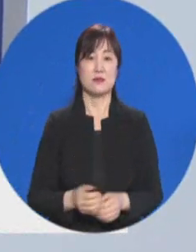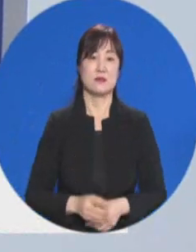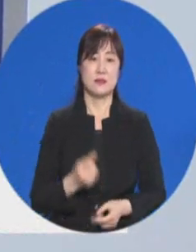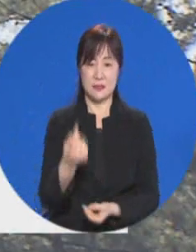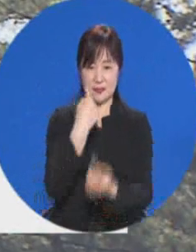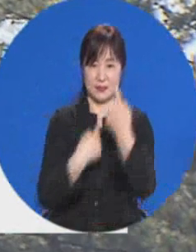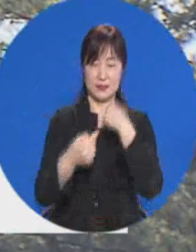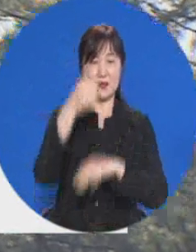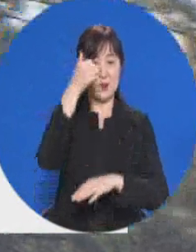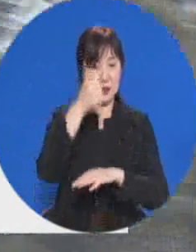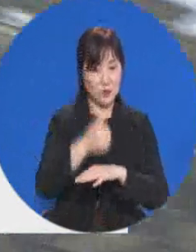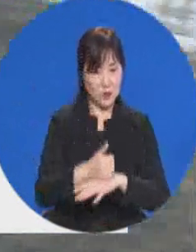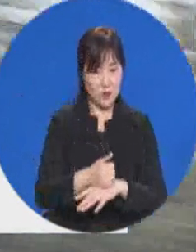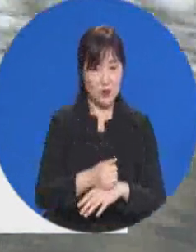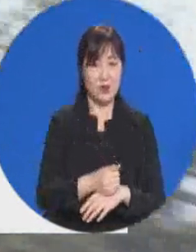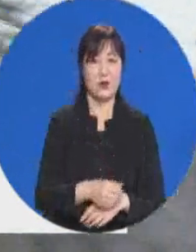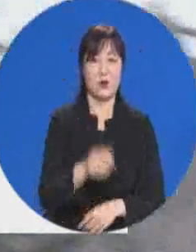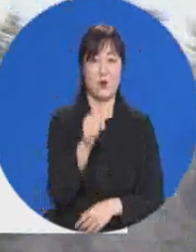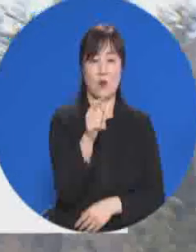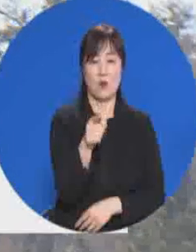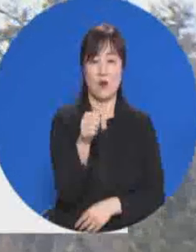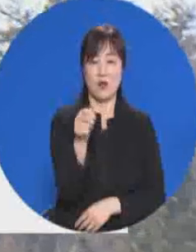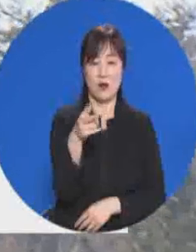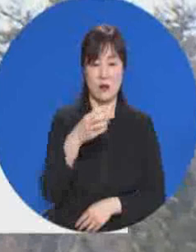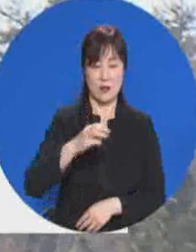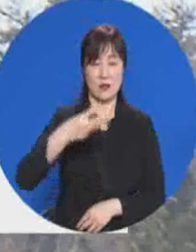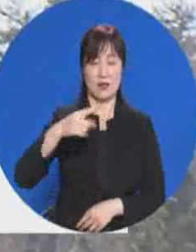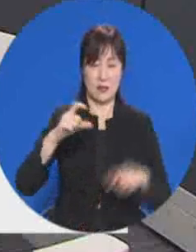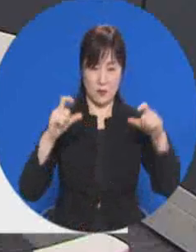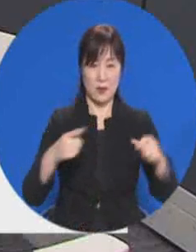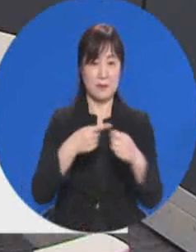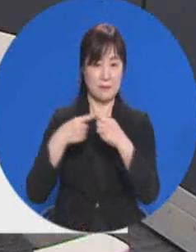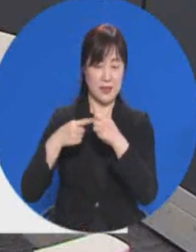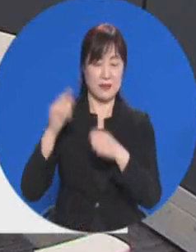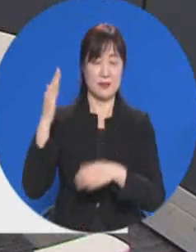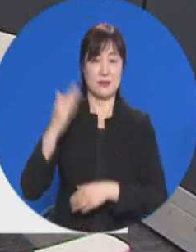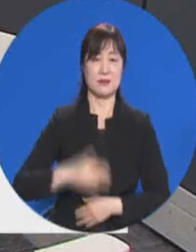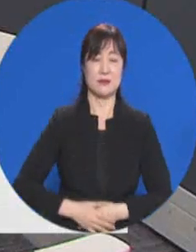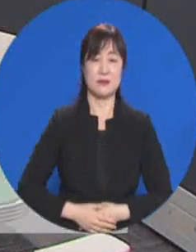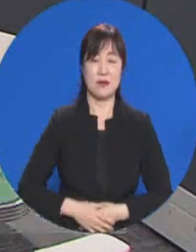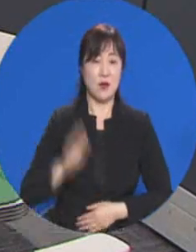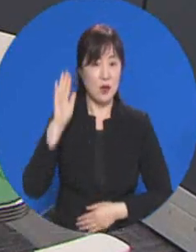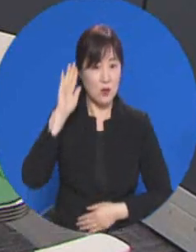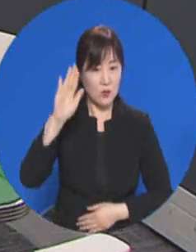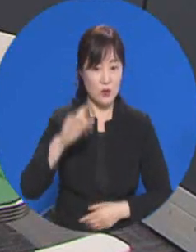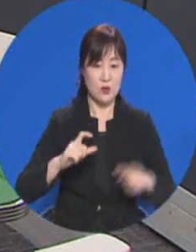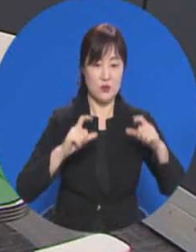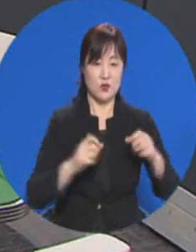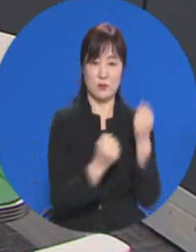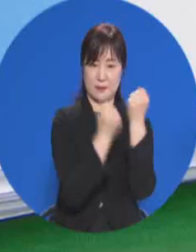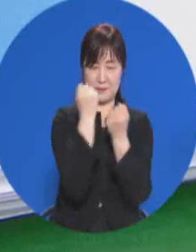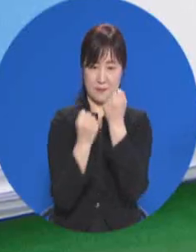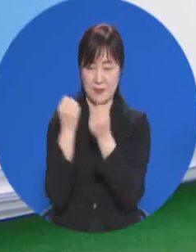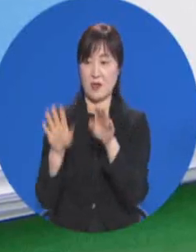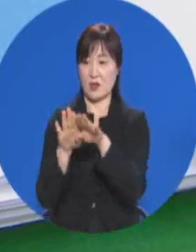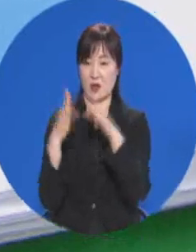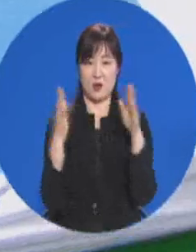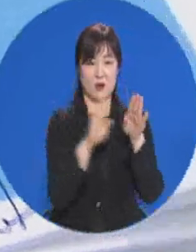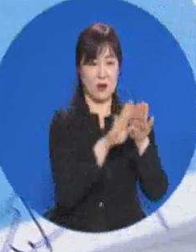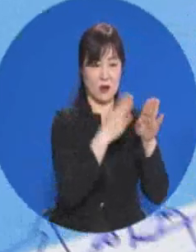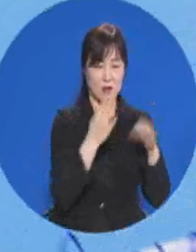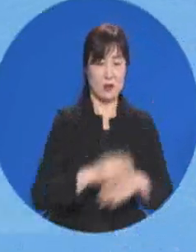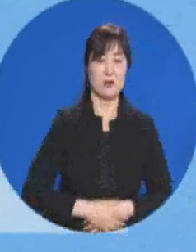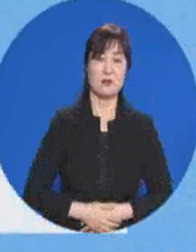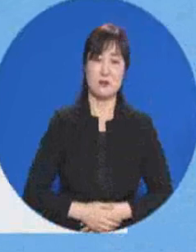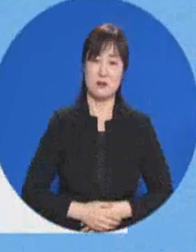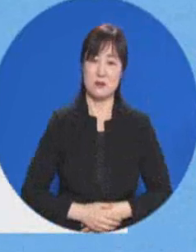결과 공읍 호영리 1원을 1순위로 정한 겁니다. 군은 앞으로 주민 설명회 등 관련 절차를 거쳐